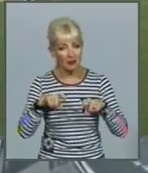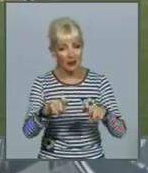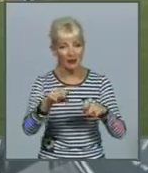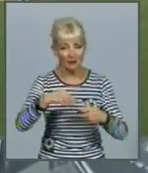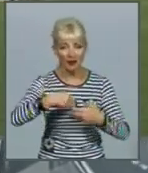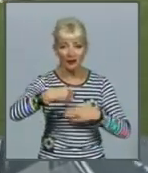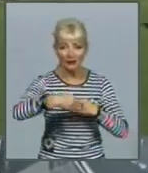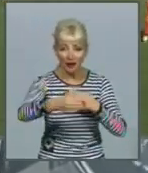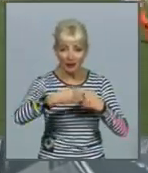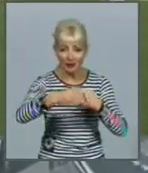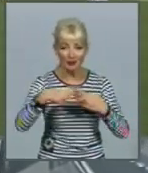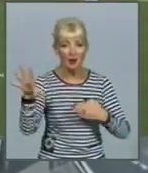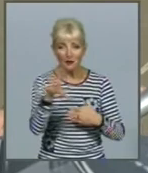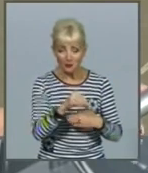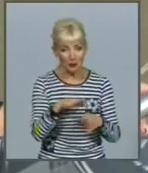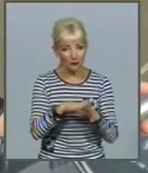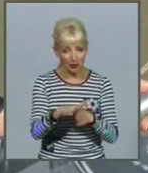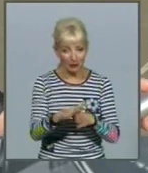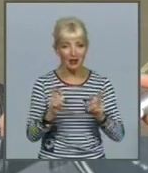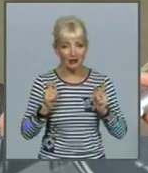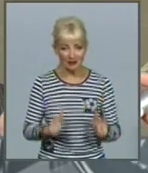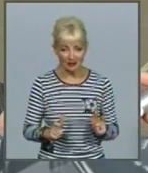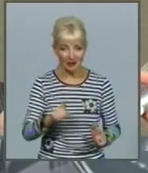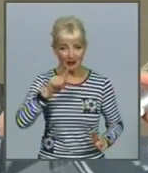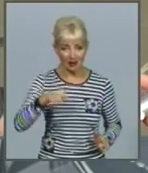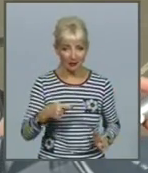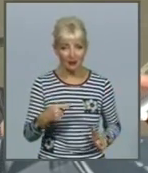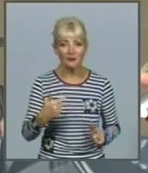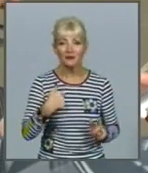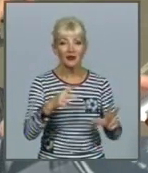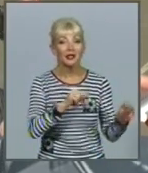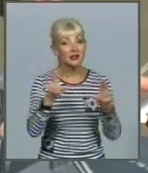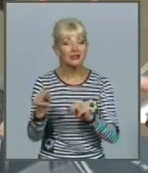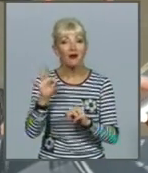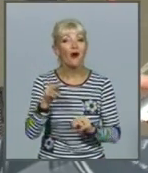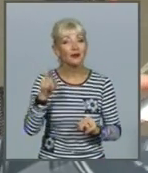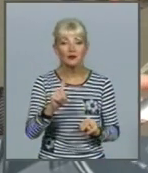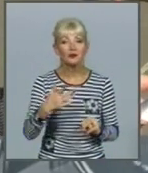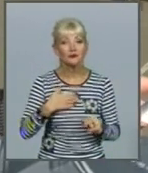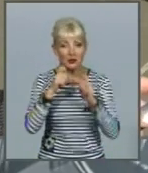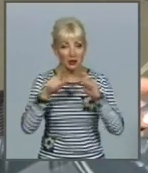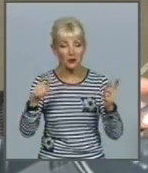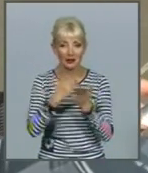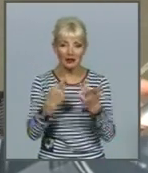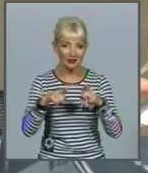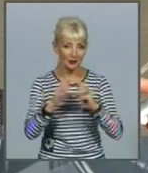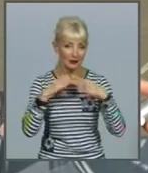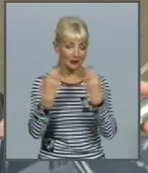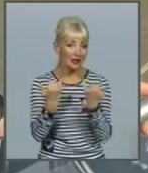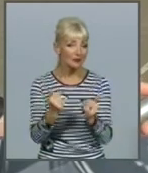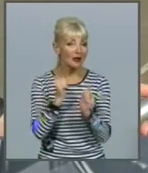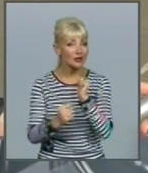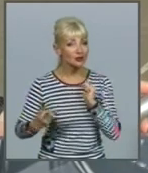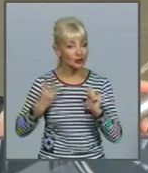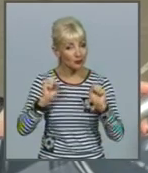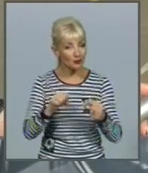Все виконане згідно вимог. Я щасливий від того, що в нашій школі є такий стадіон. Тепер кожен бажаючий може займатися будь-яким